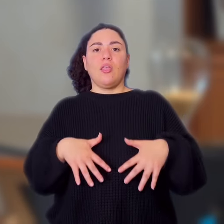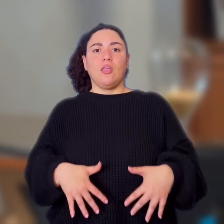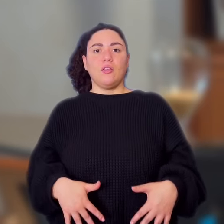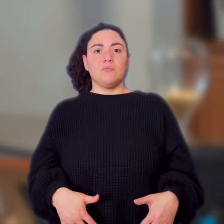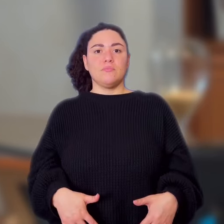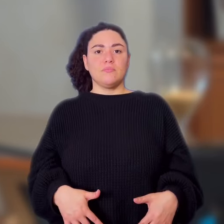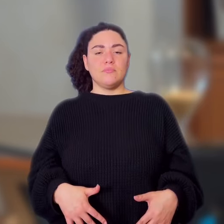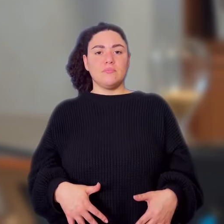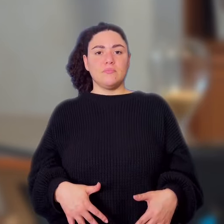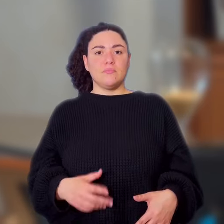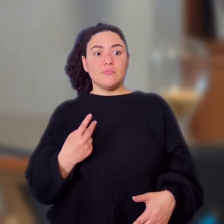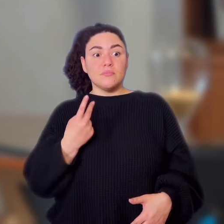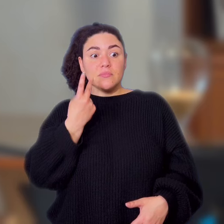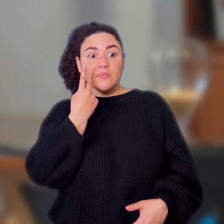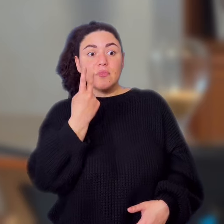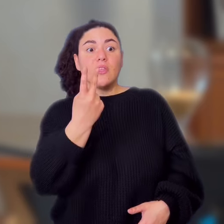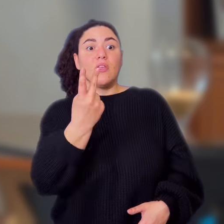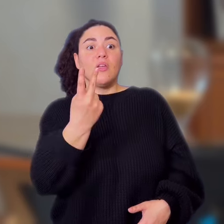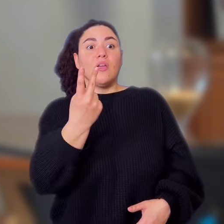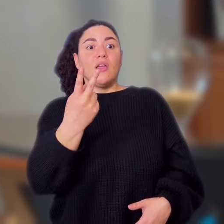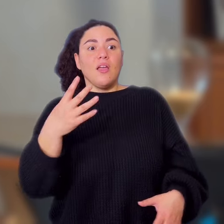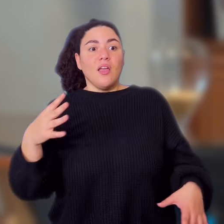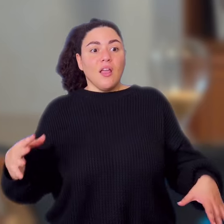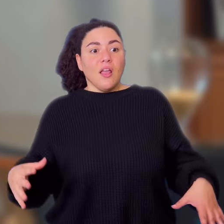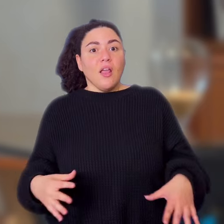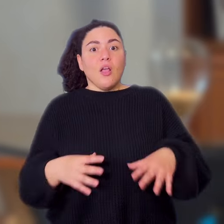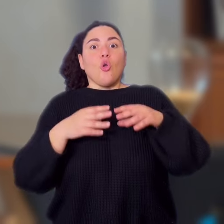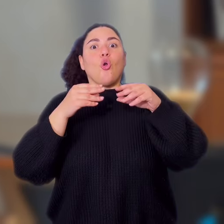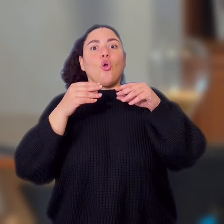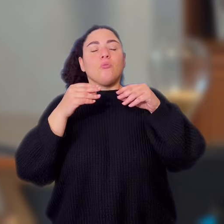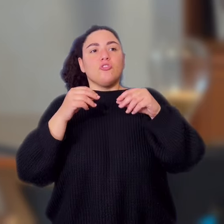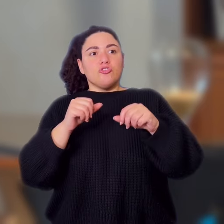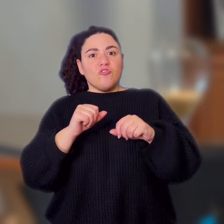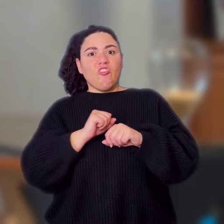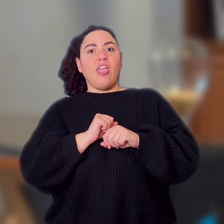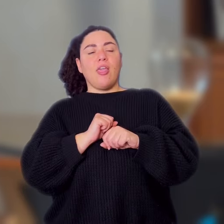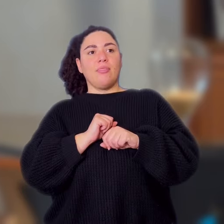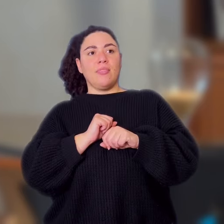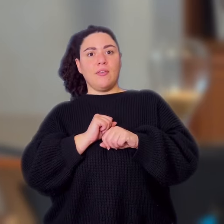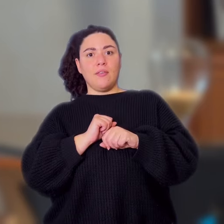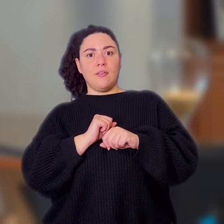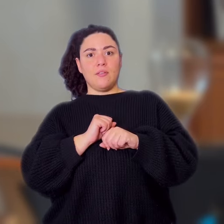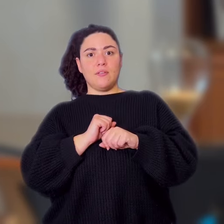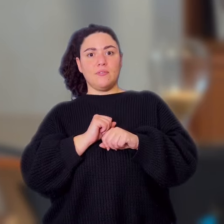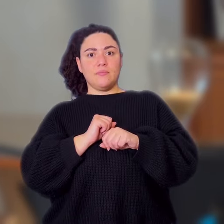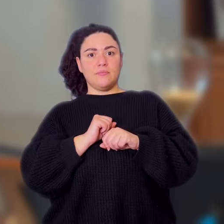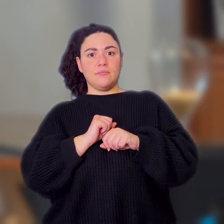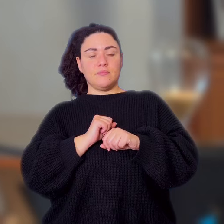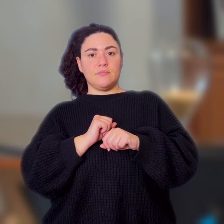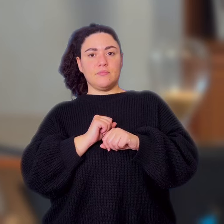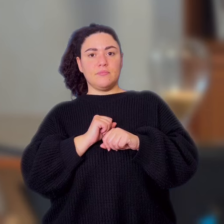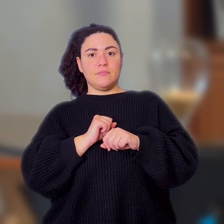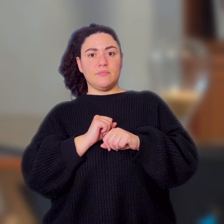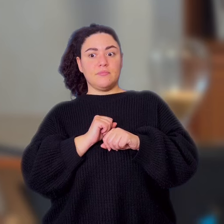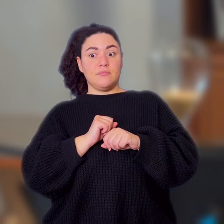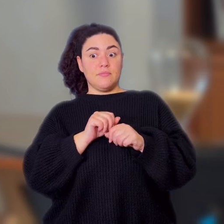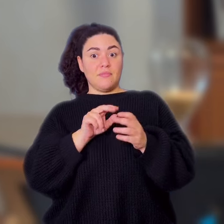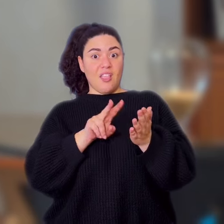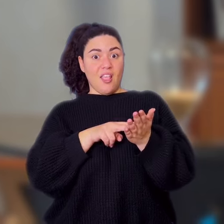l'espressione forse sarebbe vide e incominciò a credere